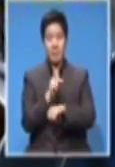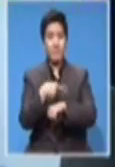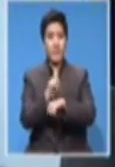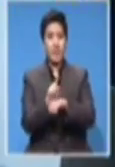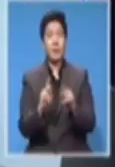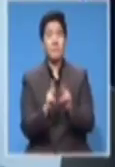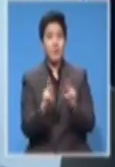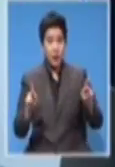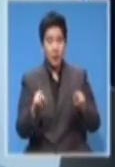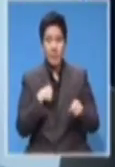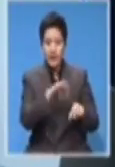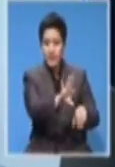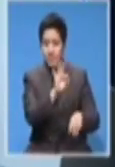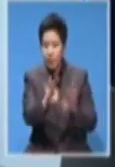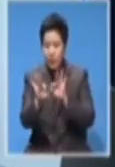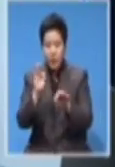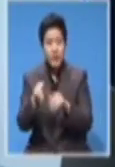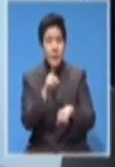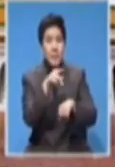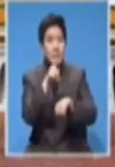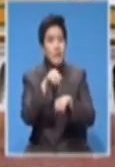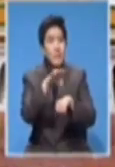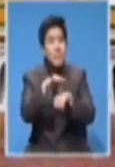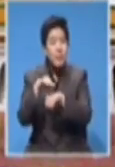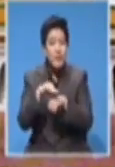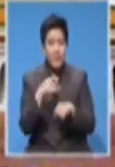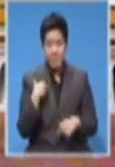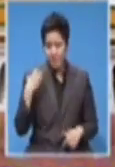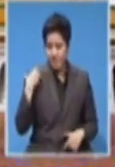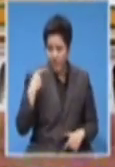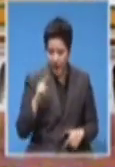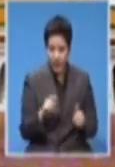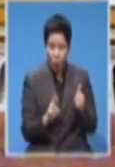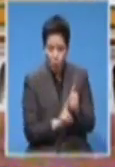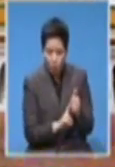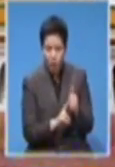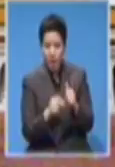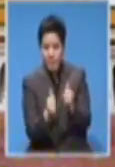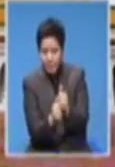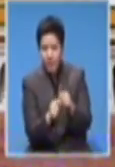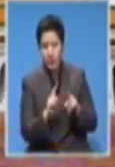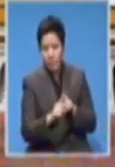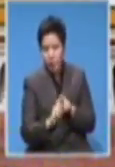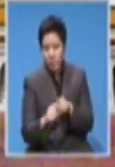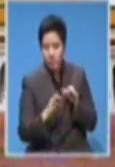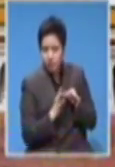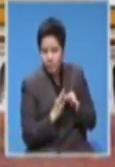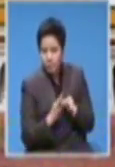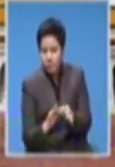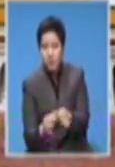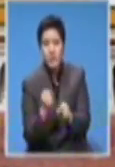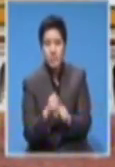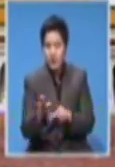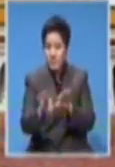มั้ยแล้วก็ในส่วนของอธิบดีรองอะไรปลัดกระทรวงรองปลัดอธิบดีก็อยู่ในหน้าการตรงนั้นก็แต่งตั้งของตัวเอง